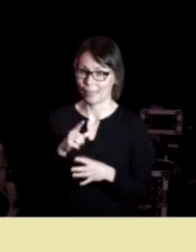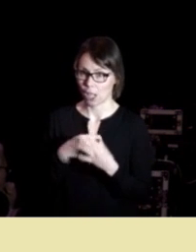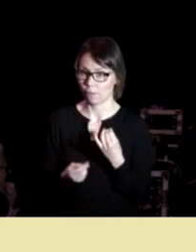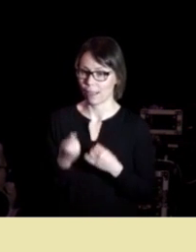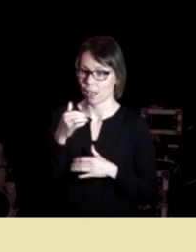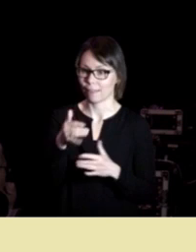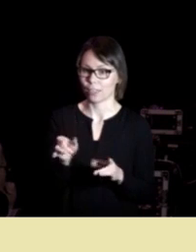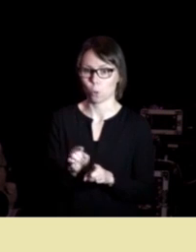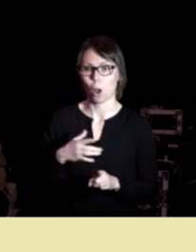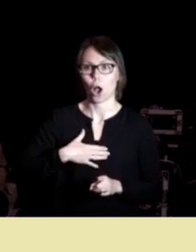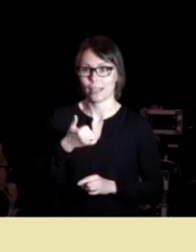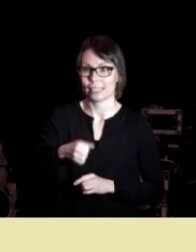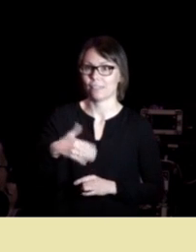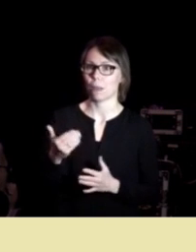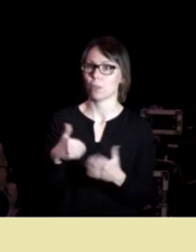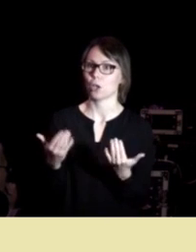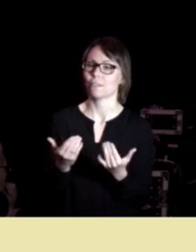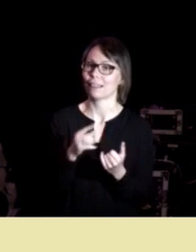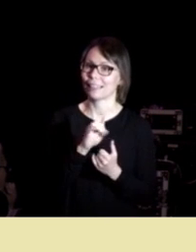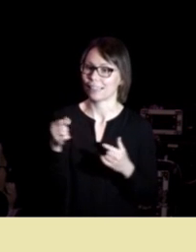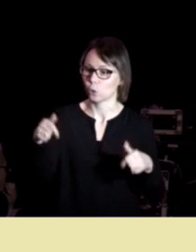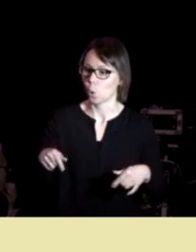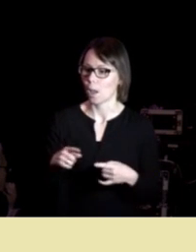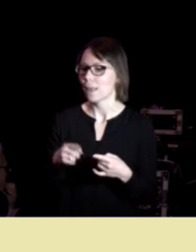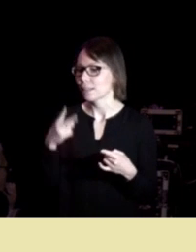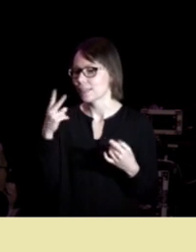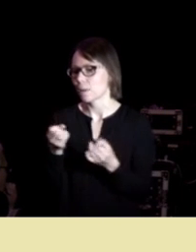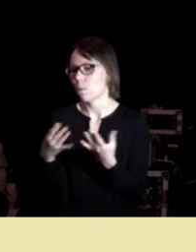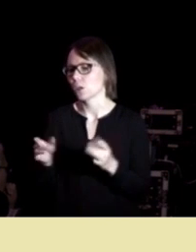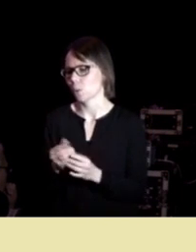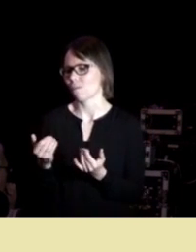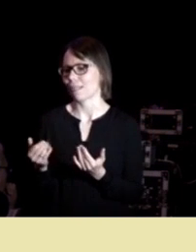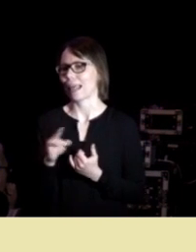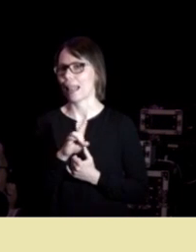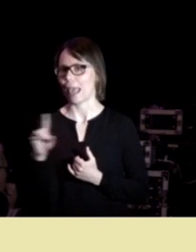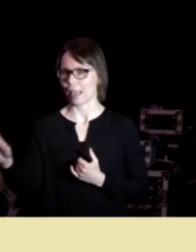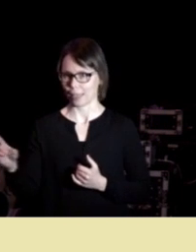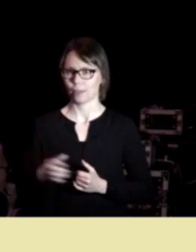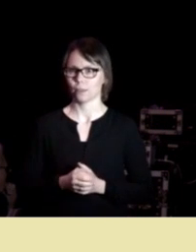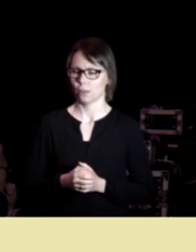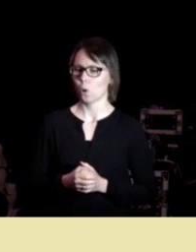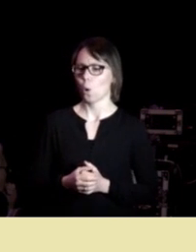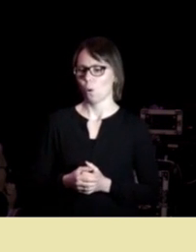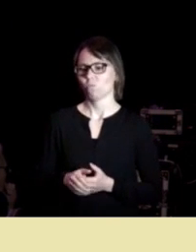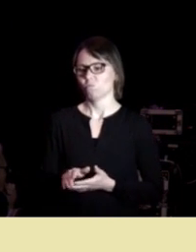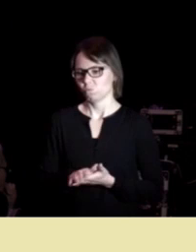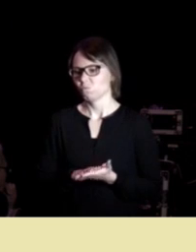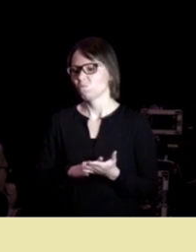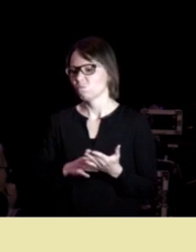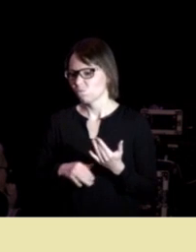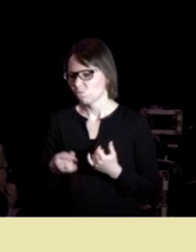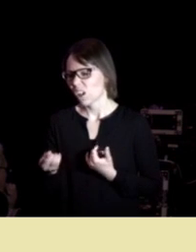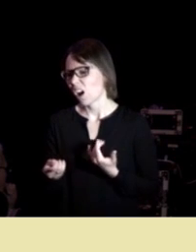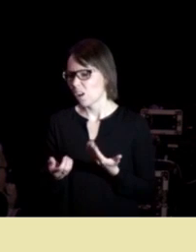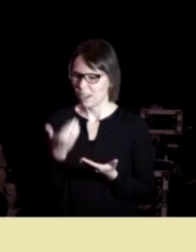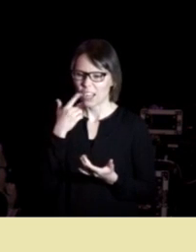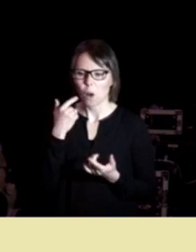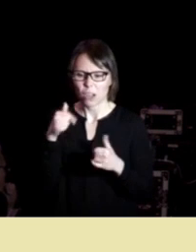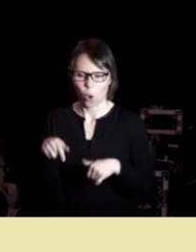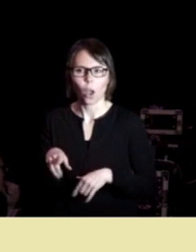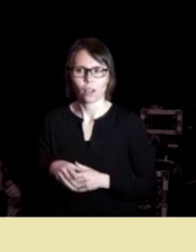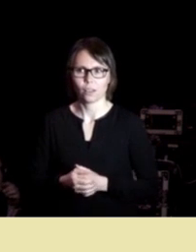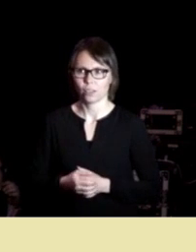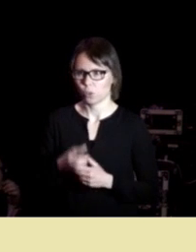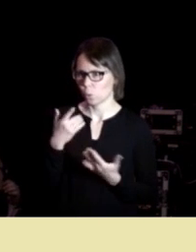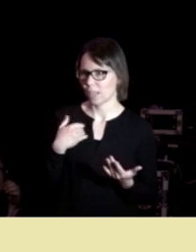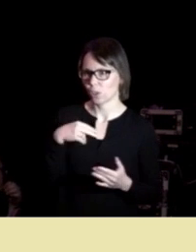tall fra en avdeling som har 65 dagers ventetid nå, men dere ser at det er ganske mange som venter lenge. Og så tror vi at det er ferdig med å gå ut på dato. Vi har ikke tro